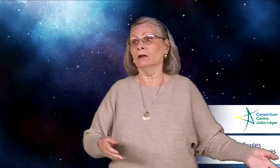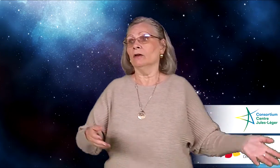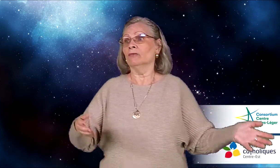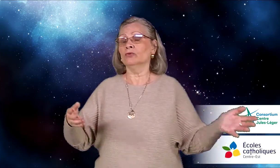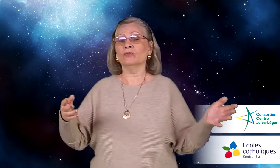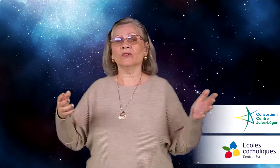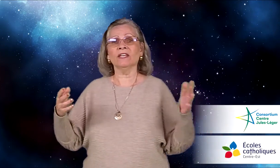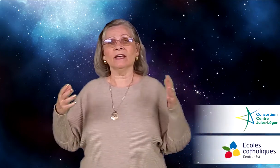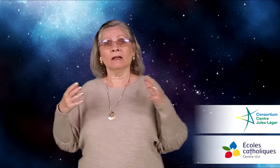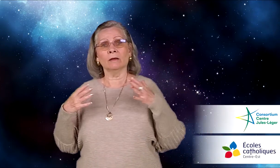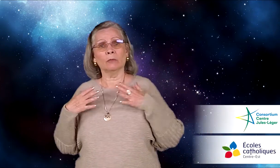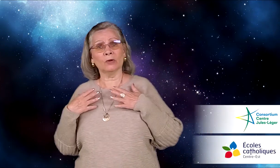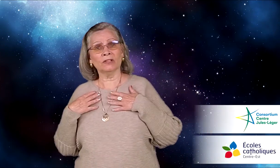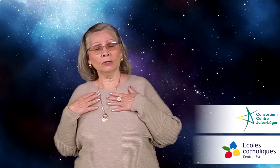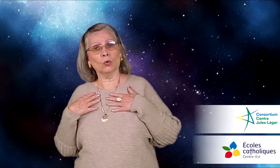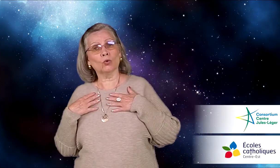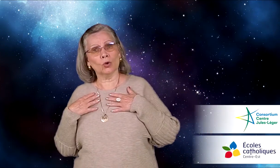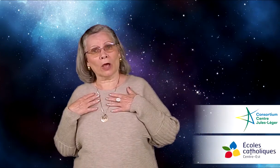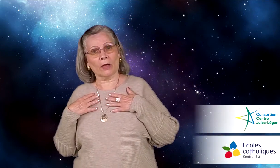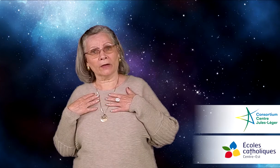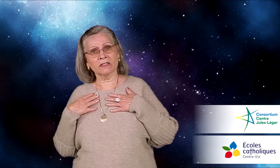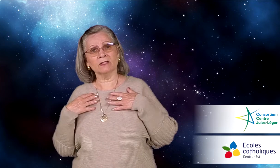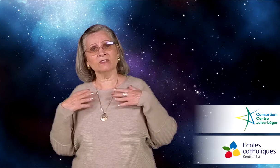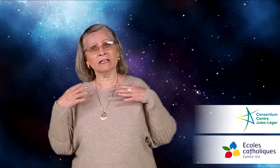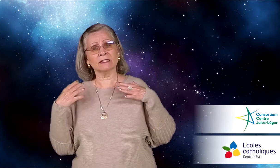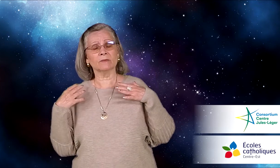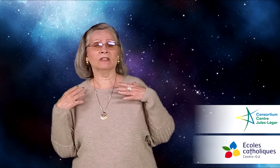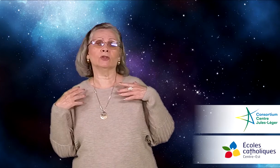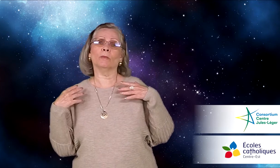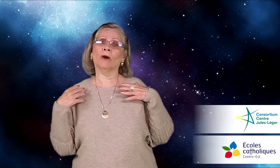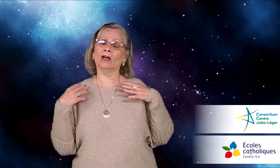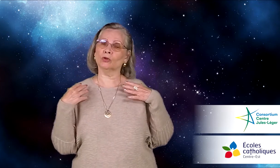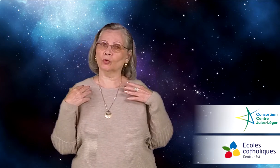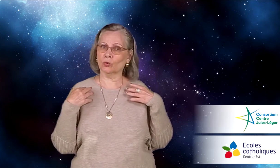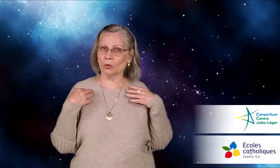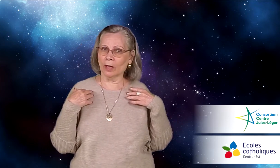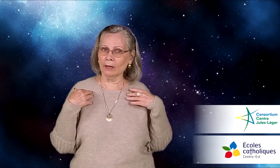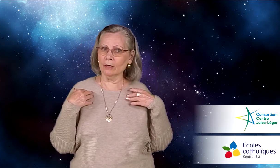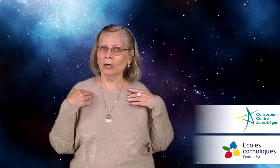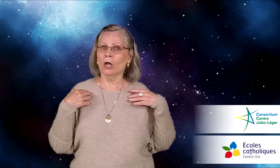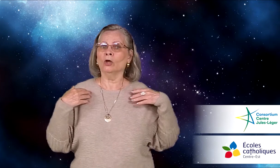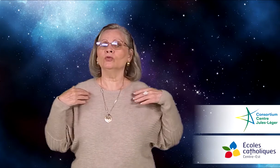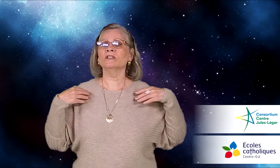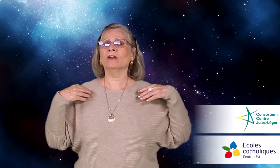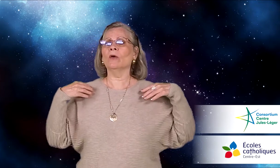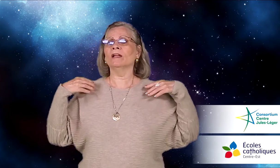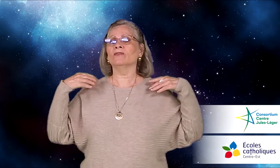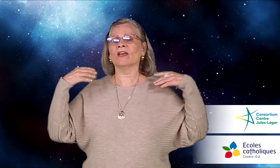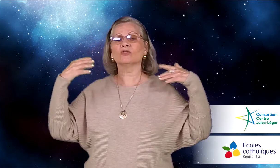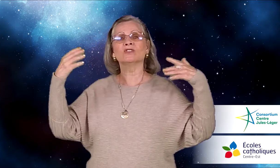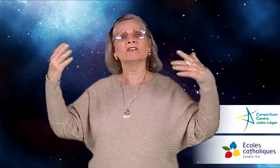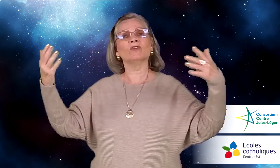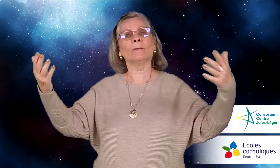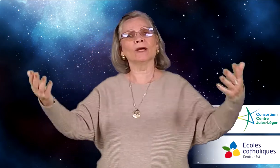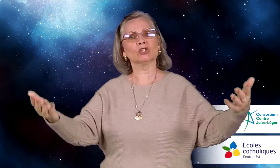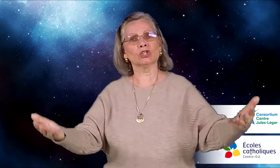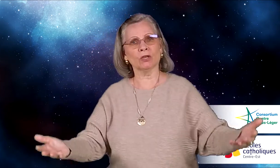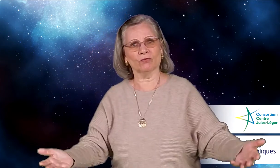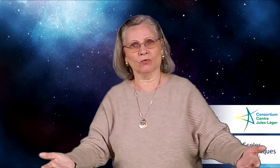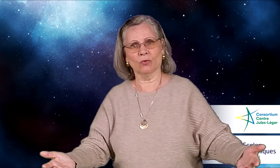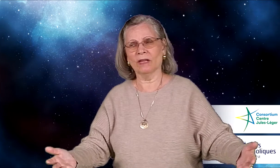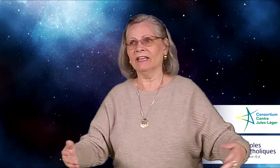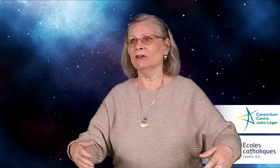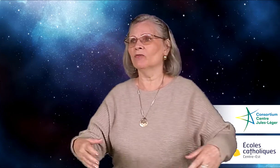vous devriez aborder nos couleurs. Si vous acceptez de prendre nos couleurs, nous allons aller faire du développement